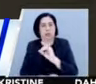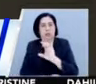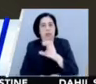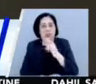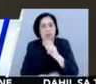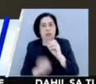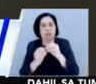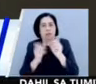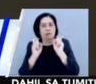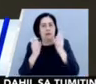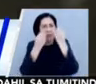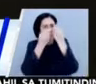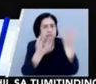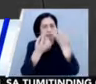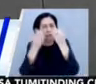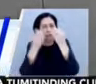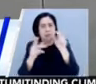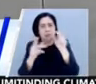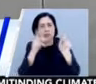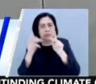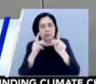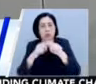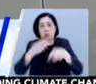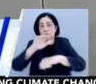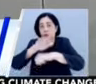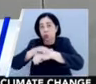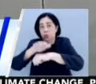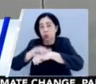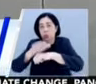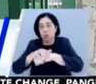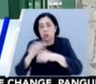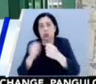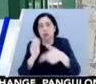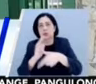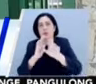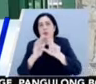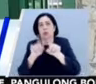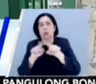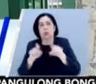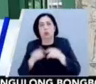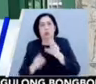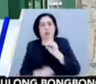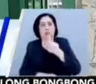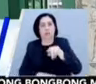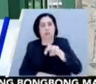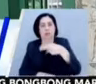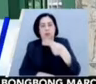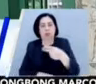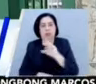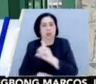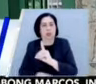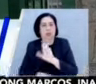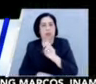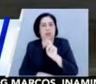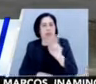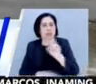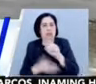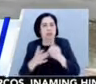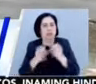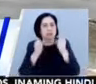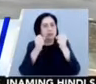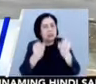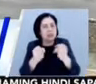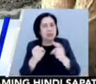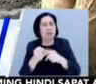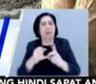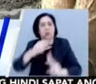sa mga lokal na pamahalaan ang mga babala pinaso rin sa DPWH at sa DNR ang disenyo sa mga kalya at tulay para